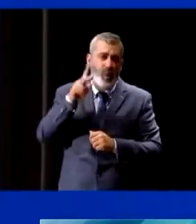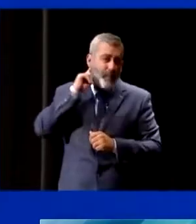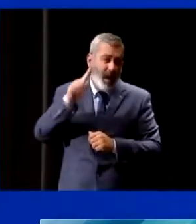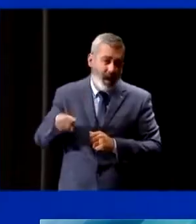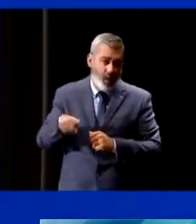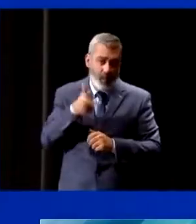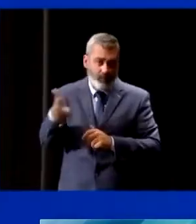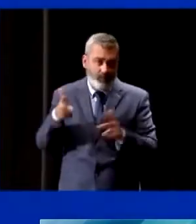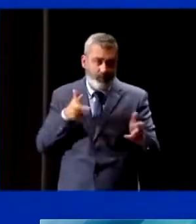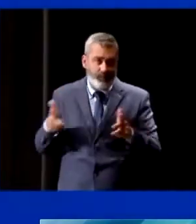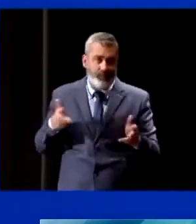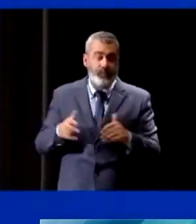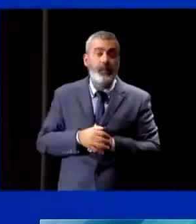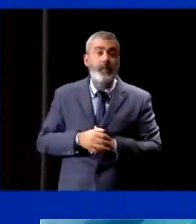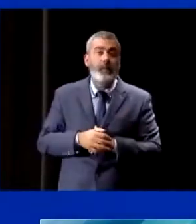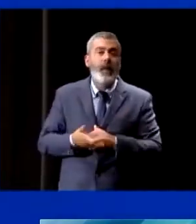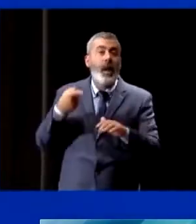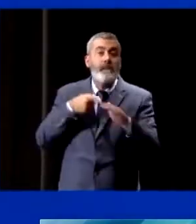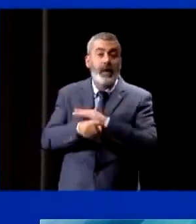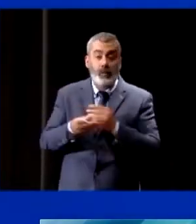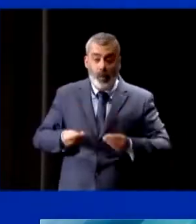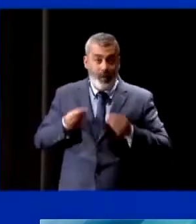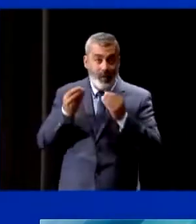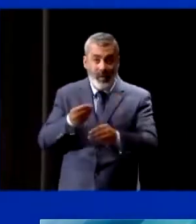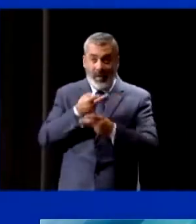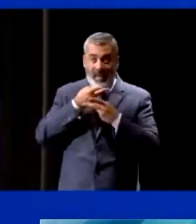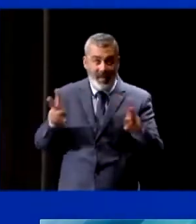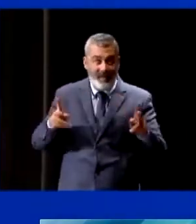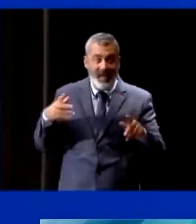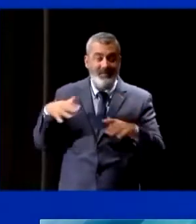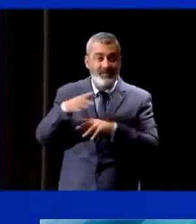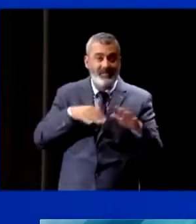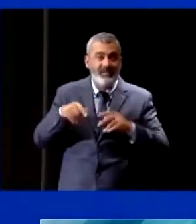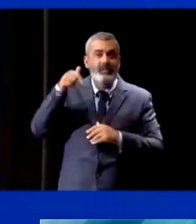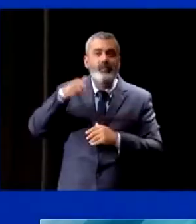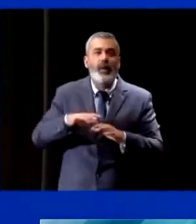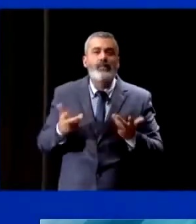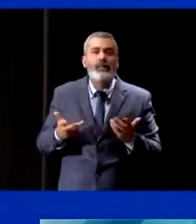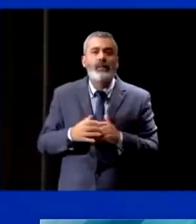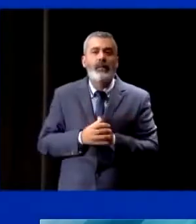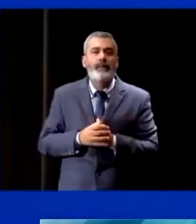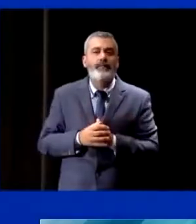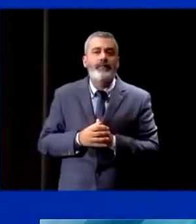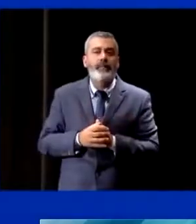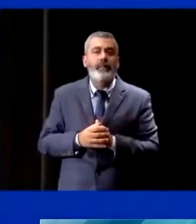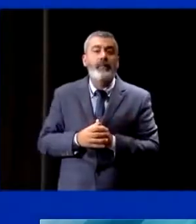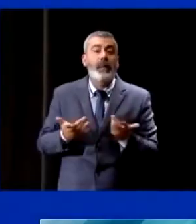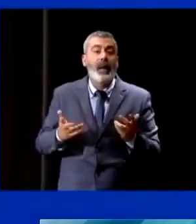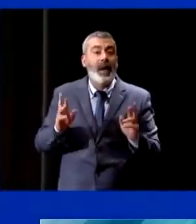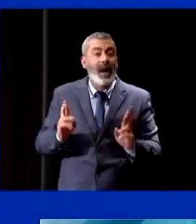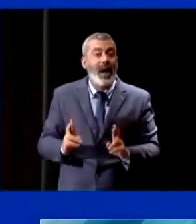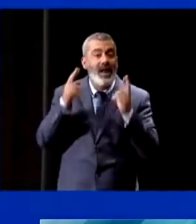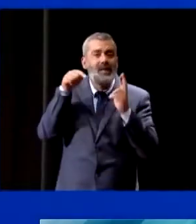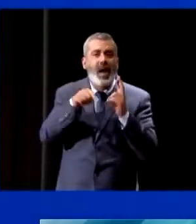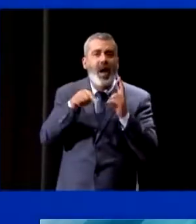θα συμβεί όταν θα έρθει το μετρό? Στην πραγματικότητα, αντί οι Θεσσαλονικείς να μετακινούνται χρησιμοποιώντας ενέργεια που πληρώνουμε